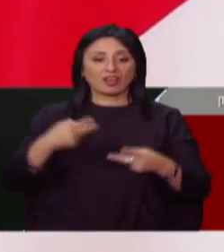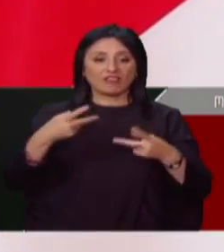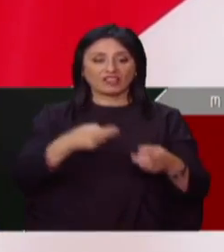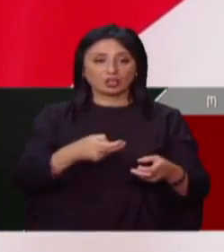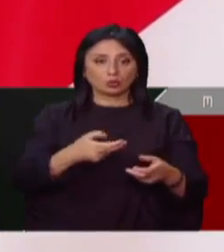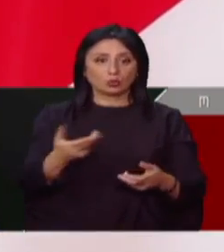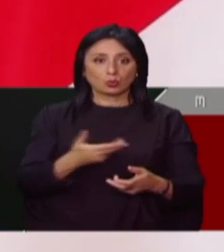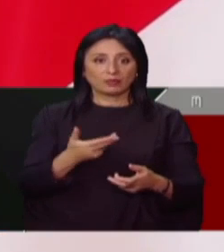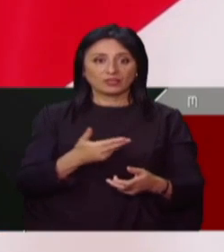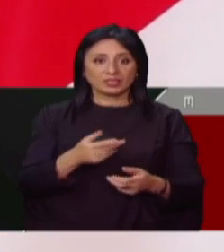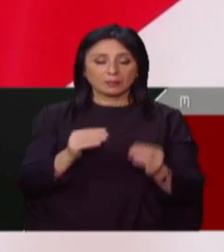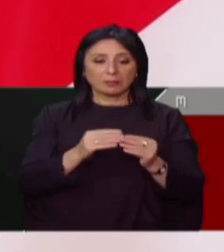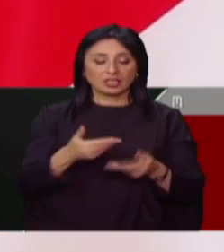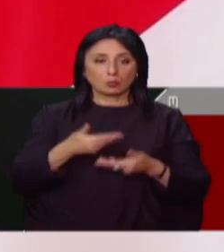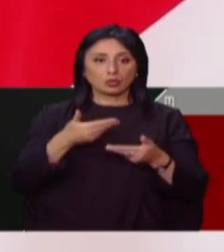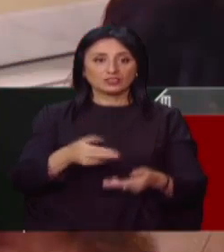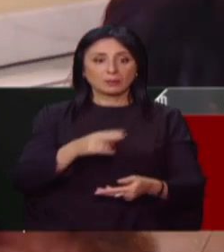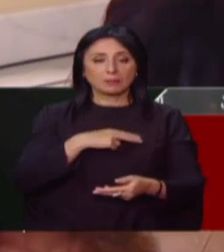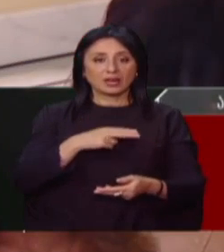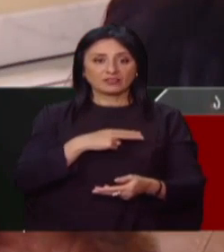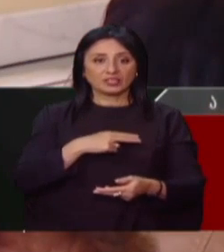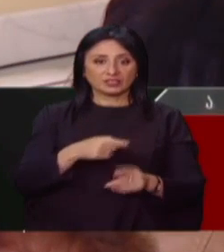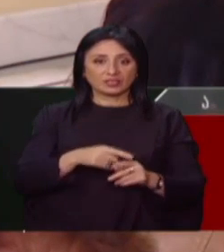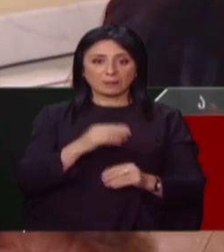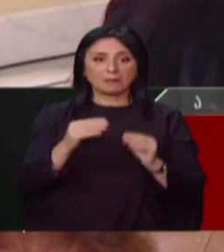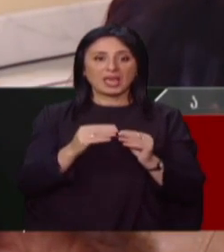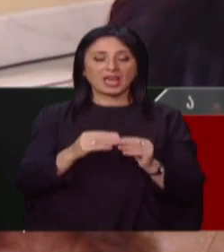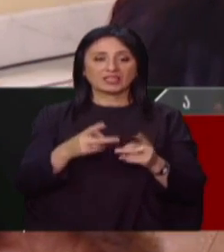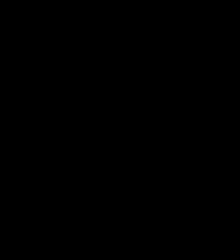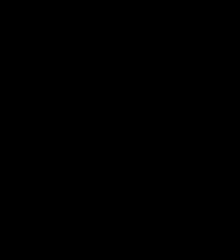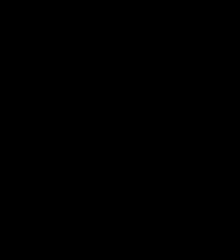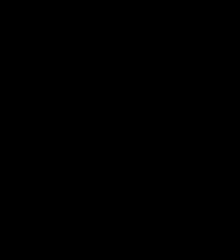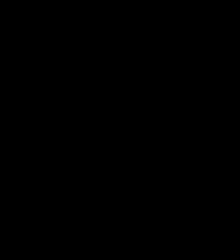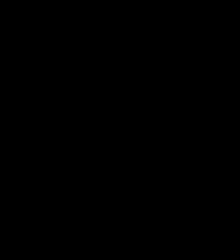უფლებას ვეტოს, რომელიც მეათე მოწვევის პარლამენტში რიგით მეათე იქნება.